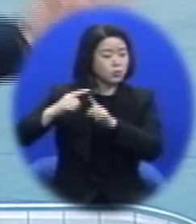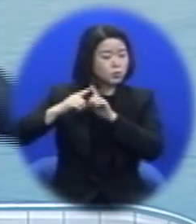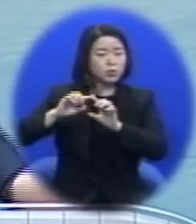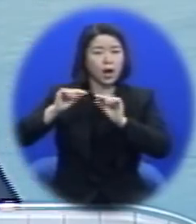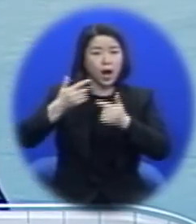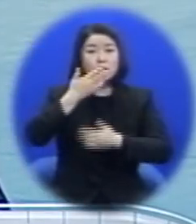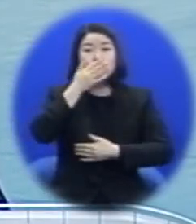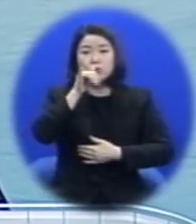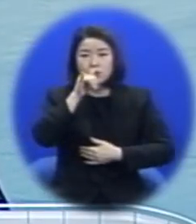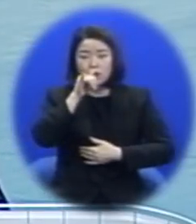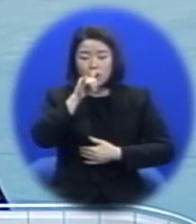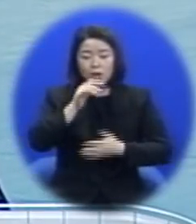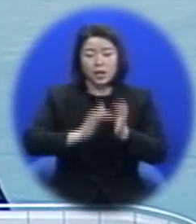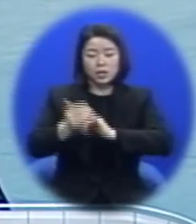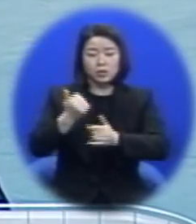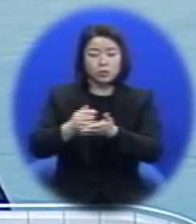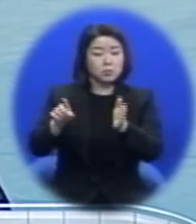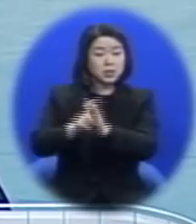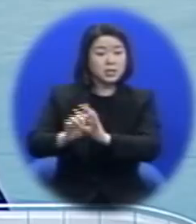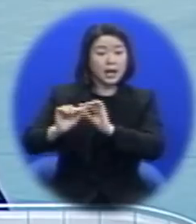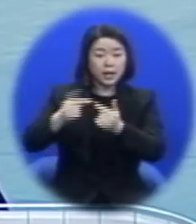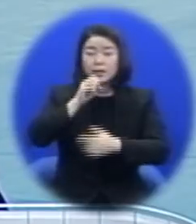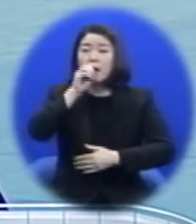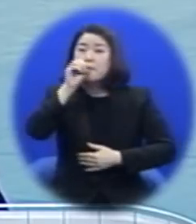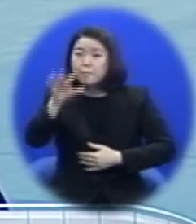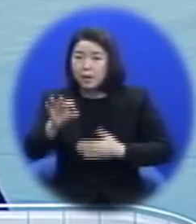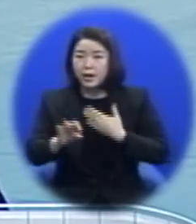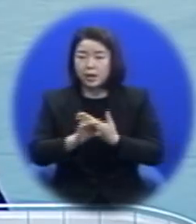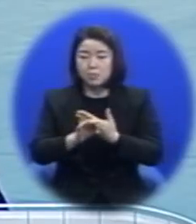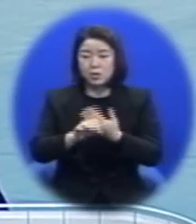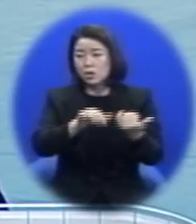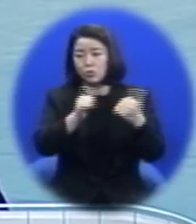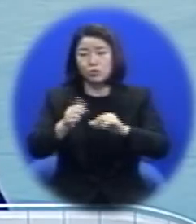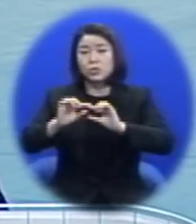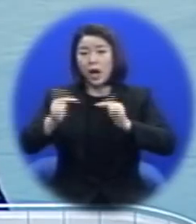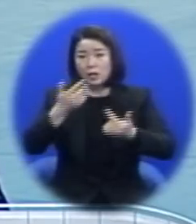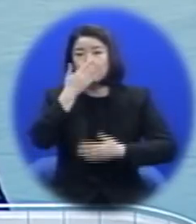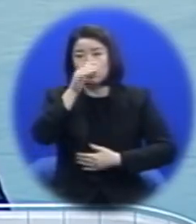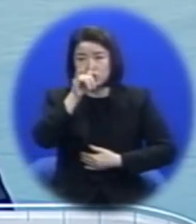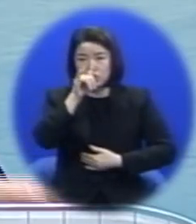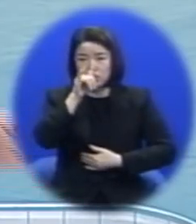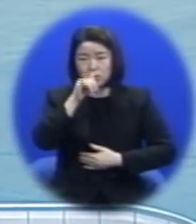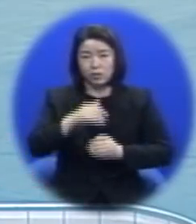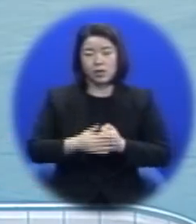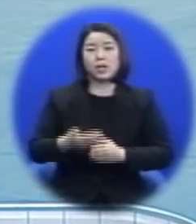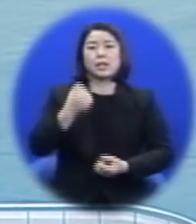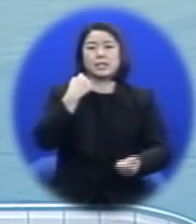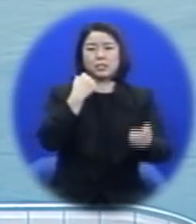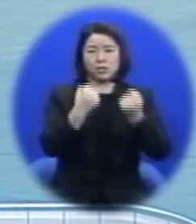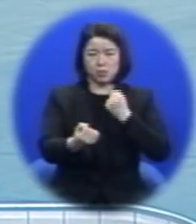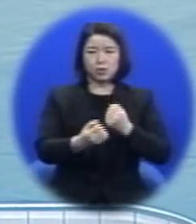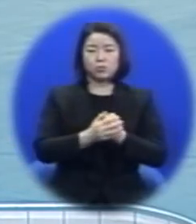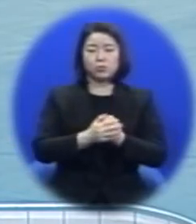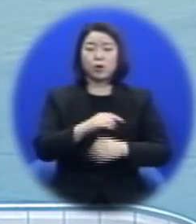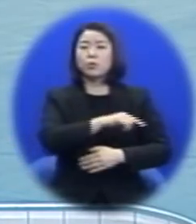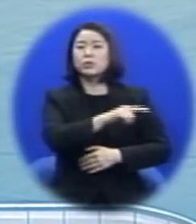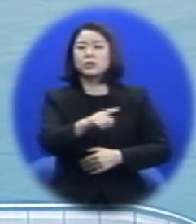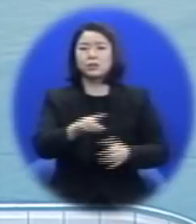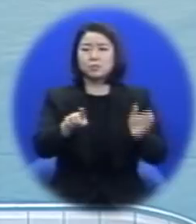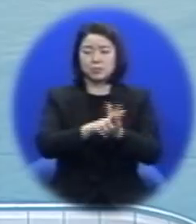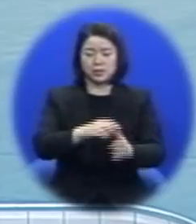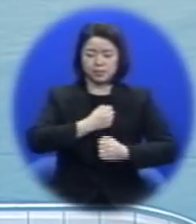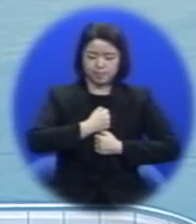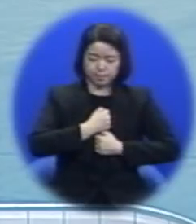안 믿겠다고 하면 얼마든지 순교하지 않을 수 있습니다. 그런데도 그들은 믿음을